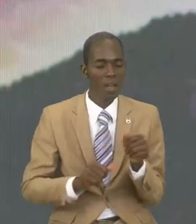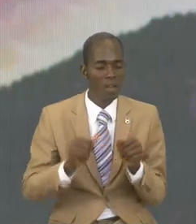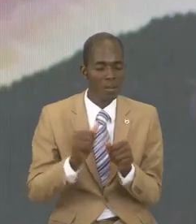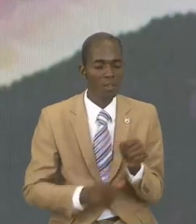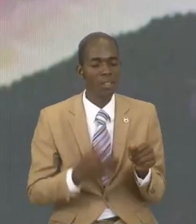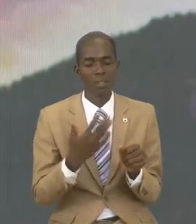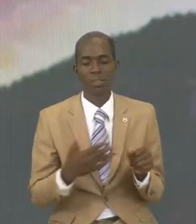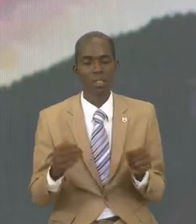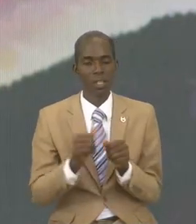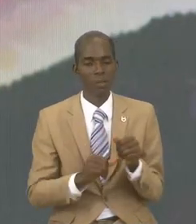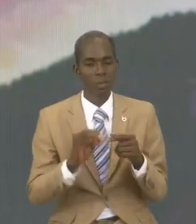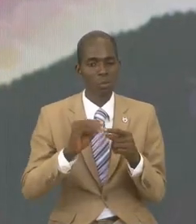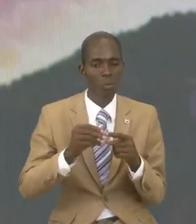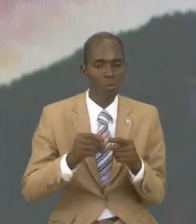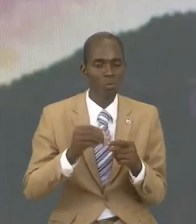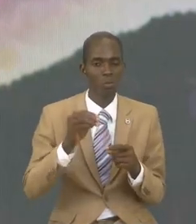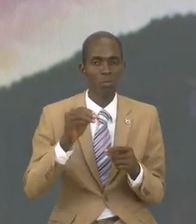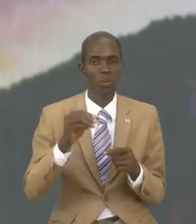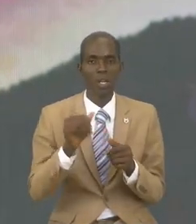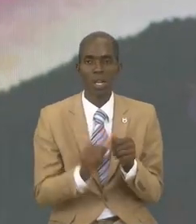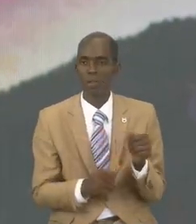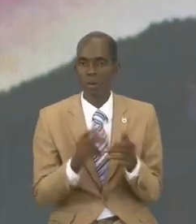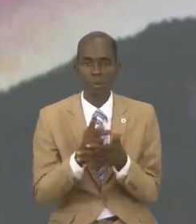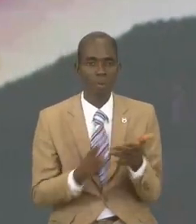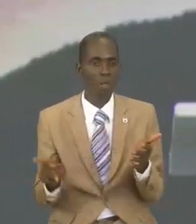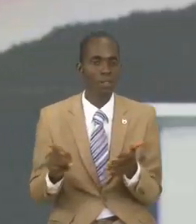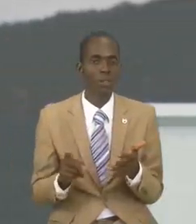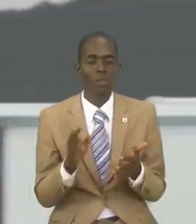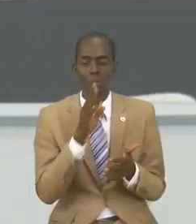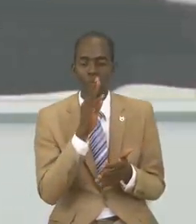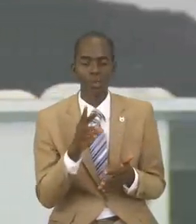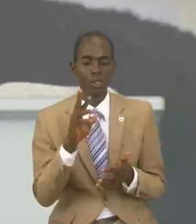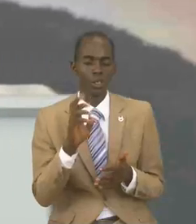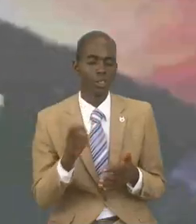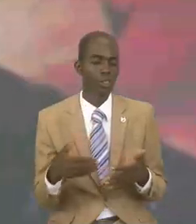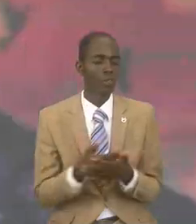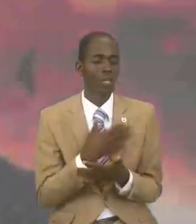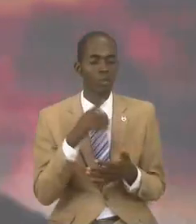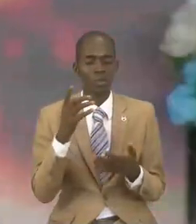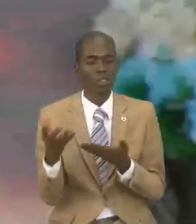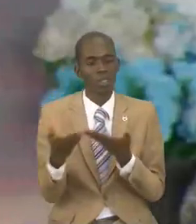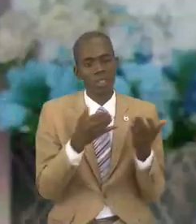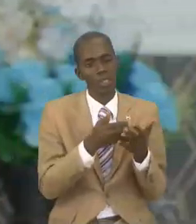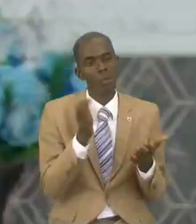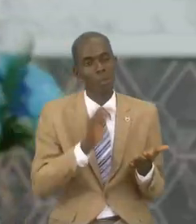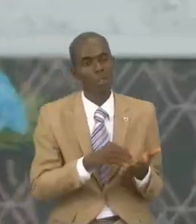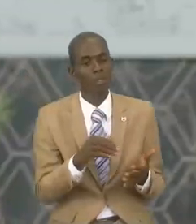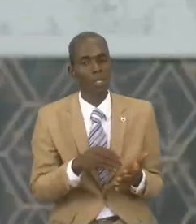choses pour vous, et on change les écrous, on change les pièces de la